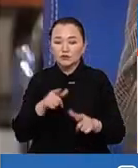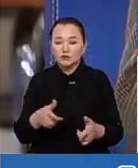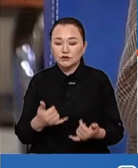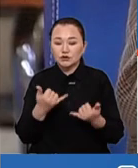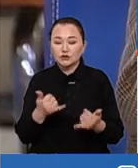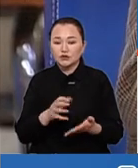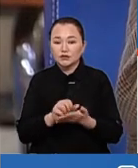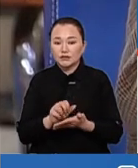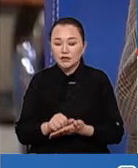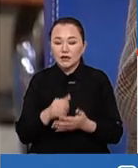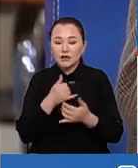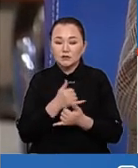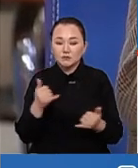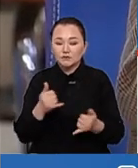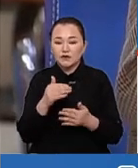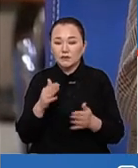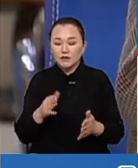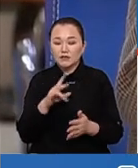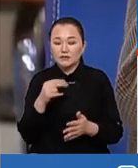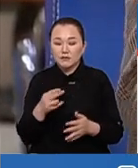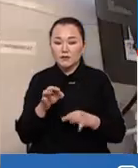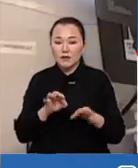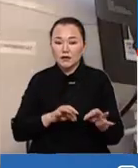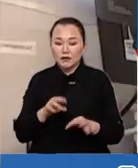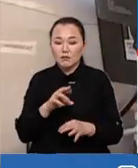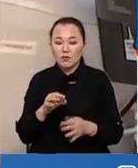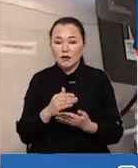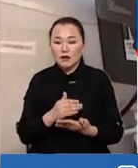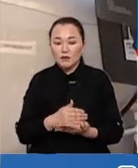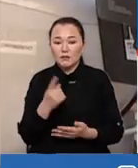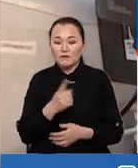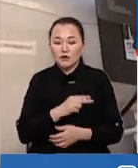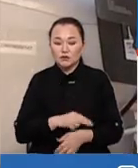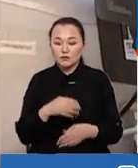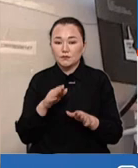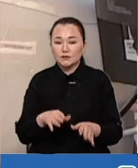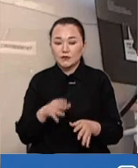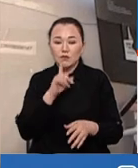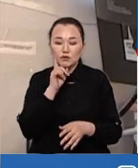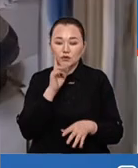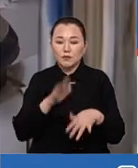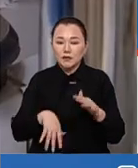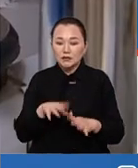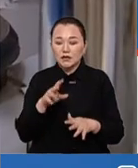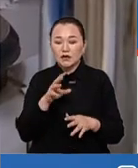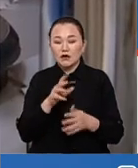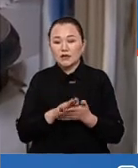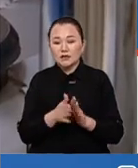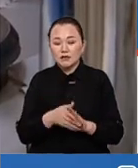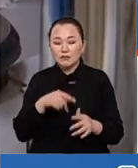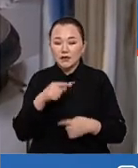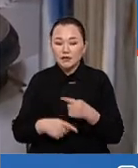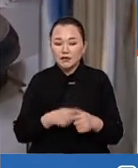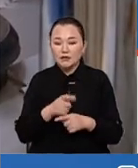Сейчас занятость обеспечивается в рамках национального проекта по программам «Первое рабочее место», «Молодежная практика», «Контракт поколений». Это